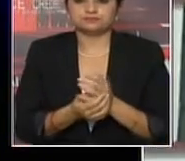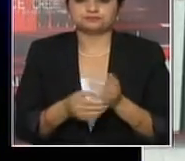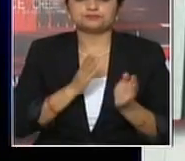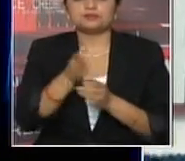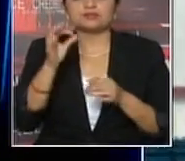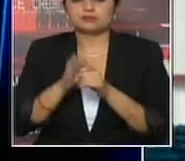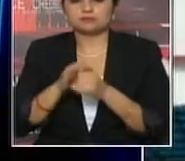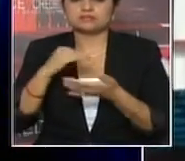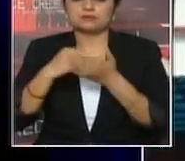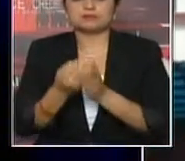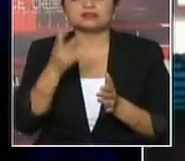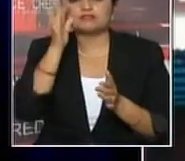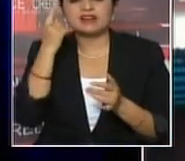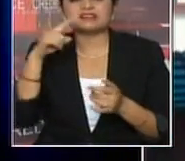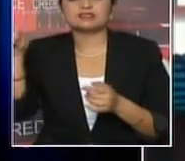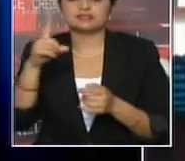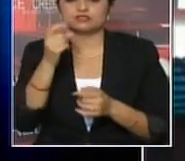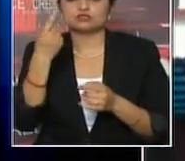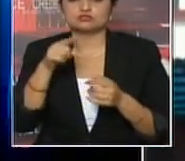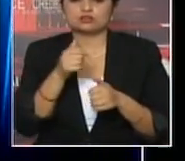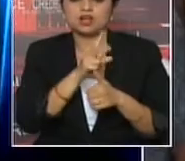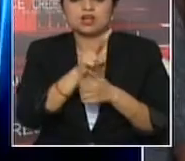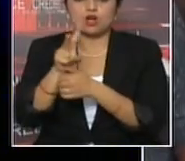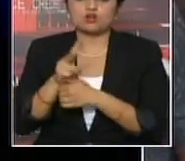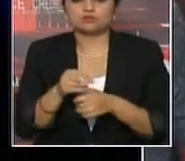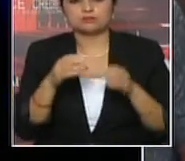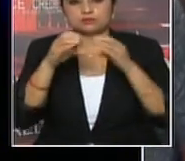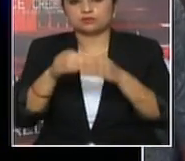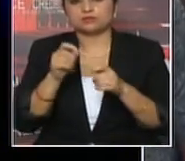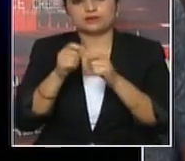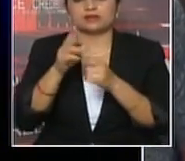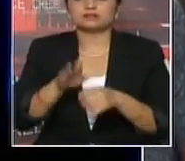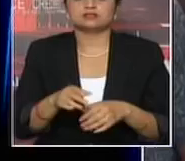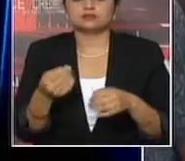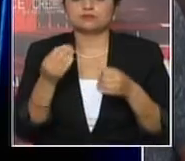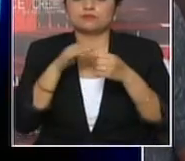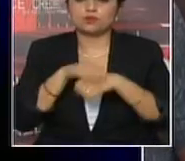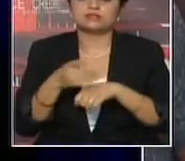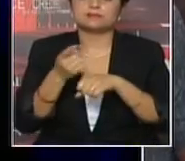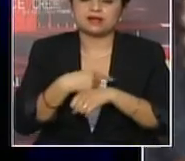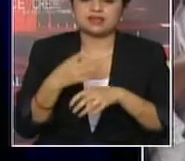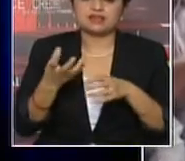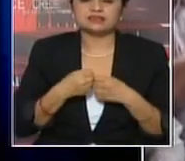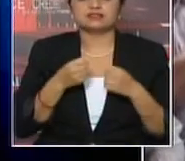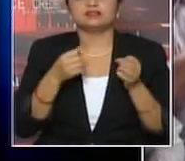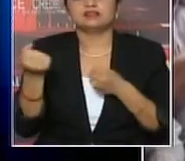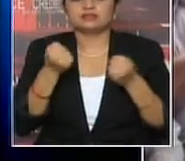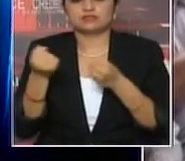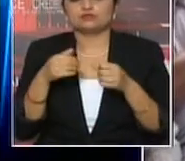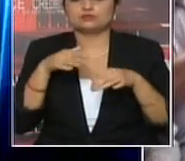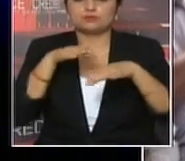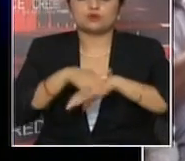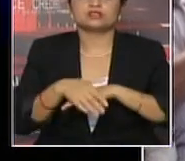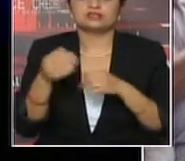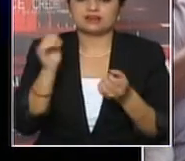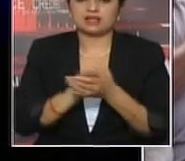यातायात व्यवस्था विभागले शुक्रबारदेखि 10 अनुगमन टोली खटाएको छ। टोलीले बढी भाडा लिए, सिटभन्दा बढी यात्रु राखे, गाडीको मोडल